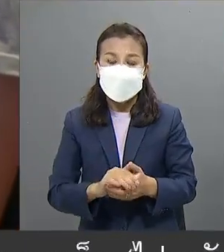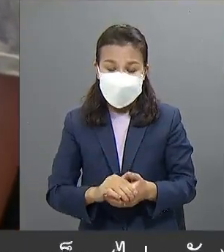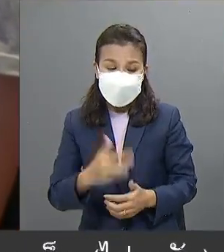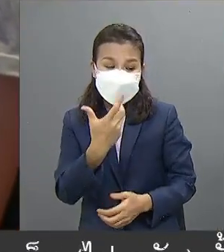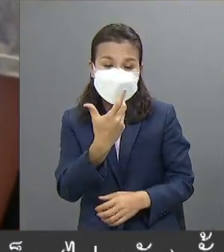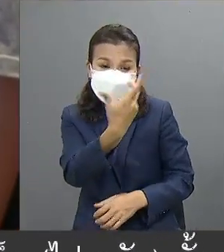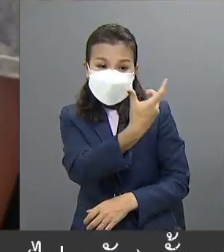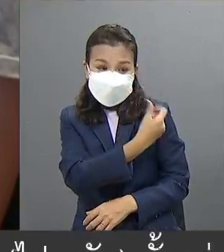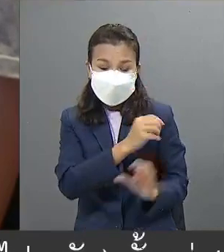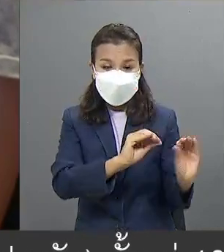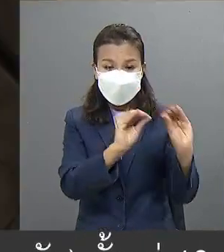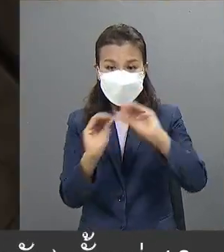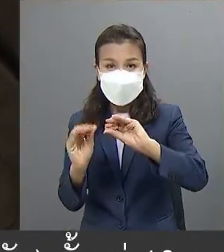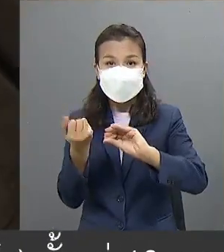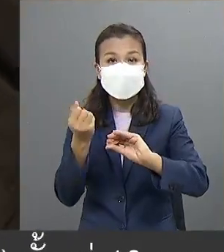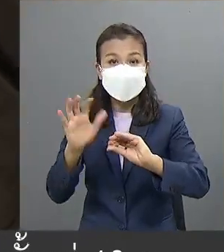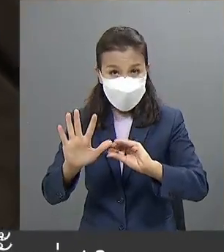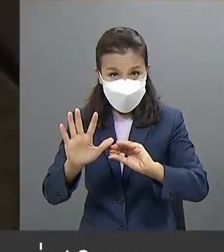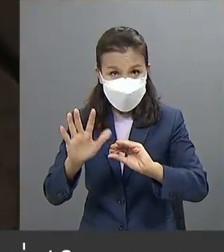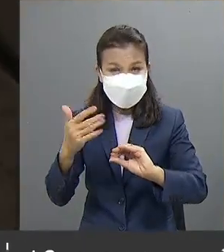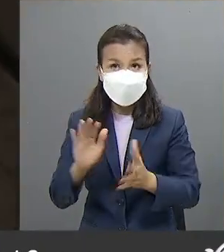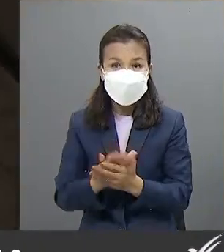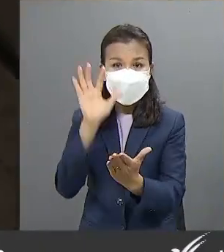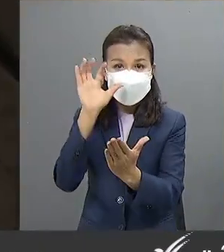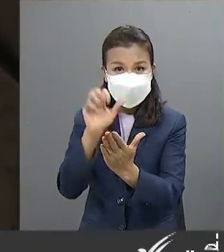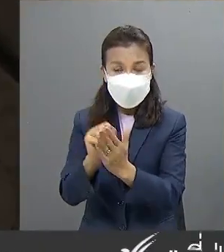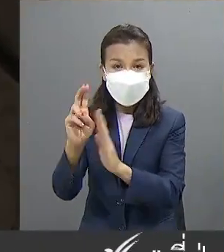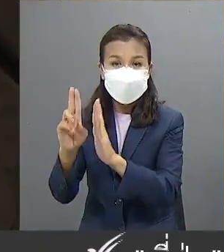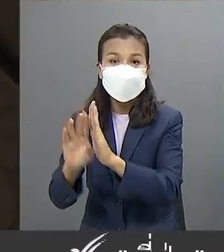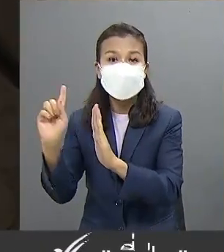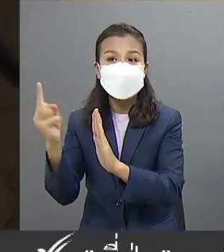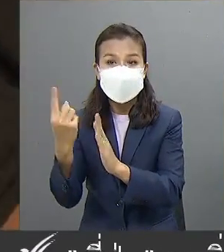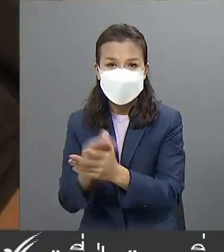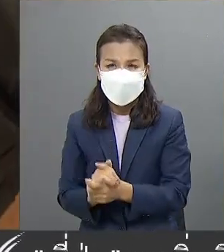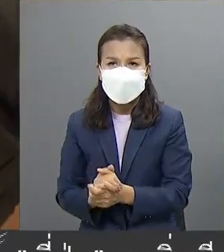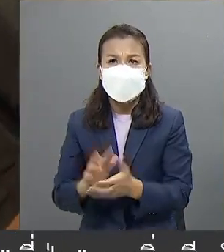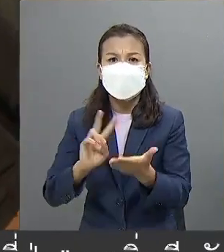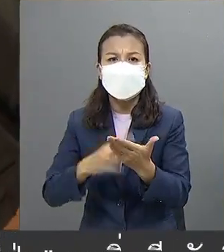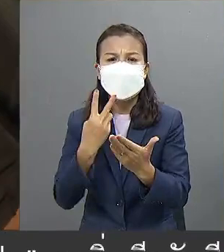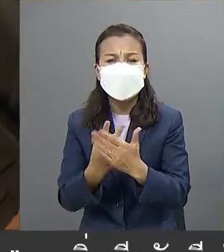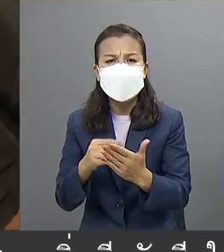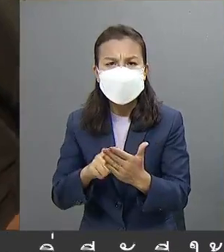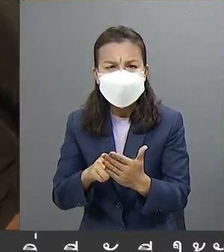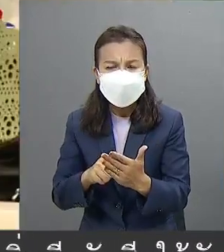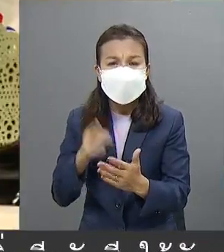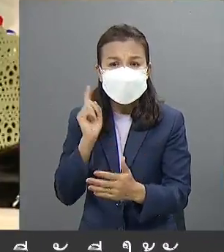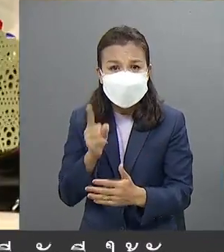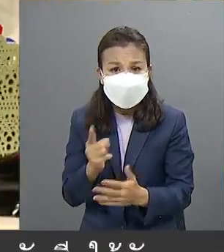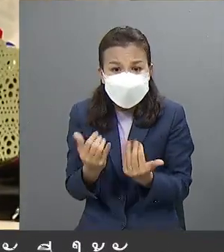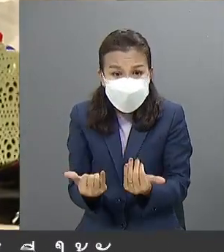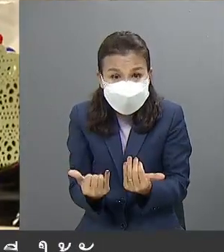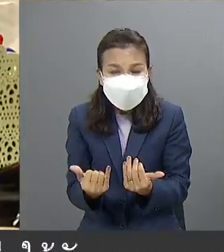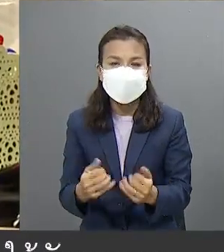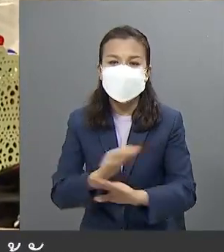ไปตั้งแต่วันที่ 15ทำให้เธอต้องจองคิวในระบบใหม่ซึ่งเป็นการทำให้คิวเก่าของเธอที่จะได้รับฉีดวัคซีนวันนี้ถูกยกเลิก